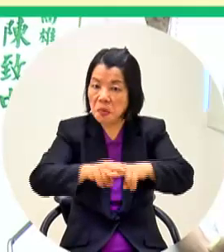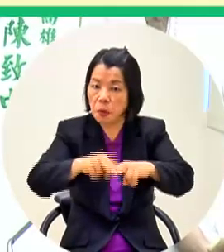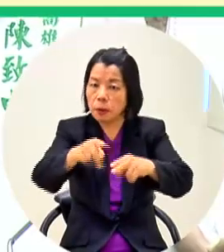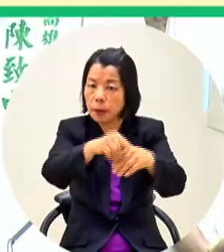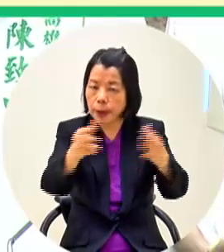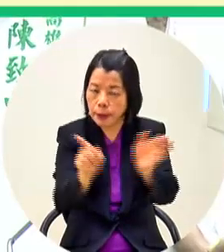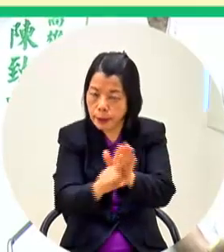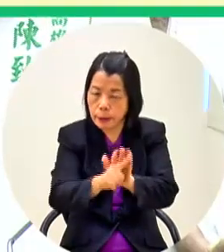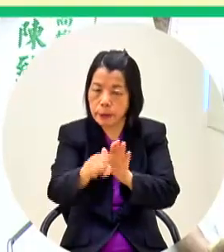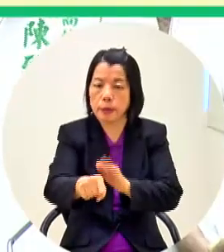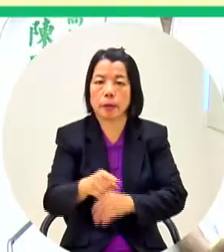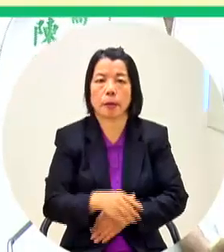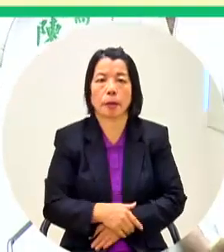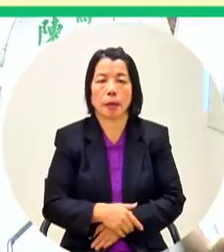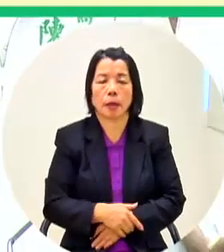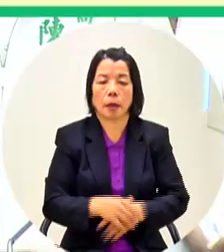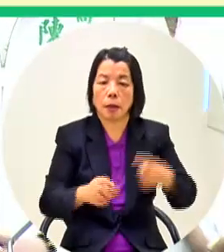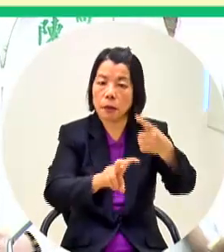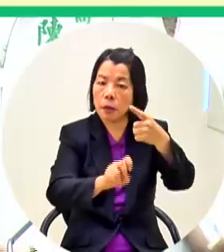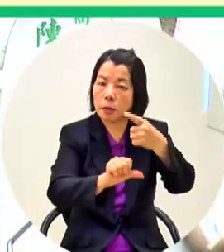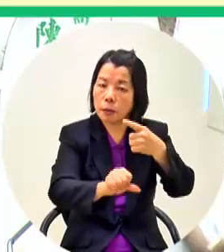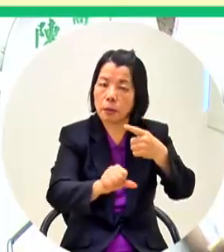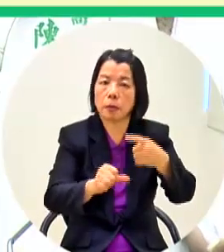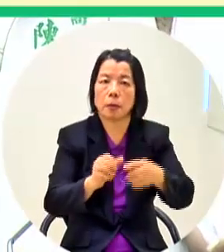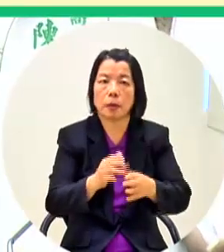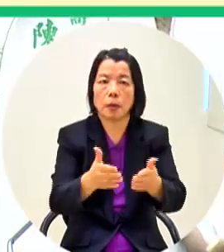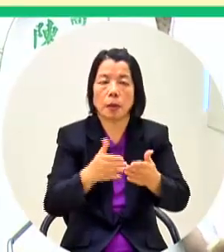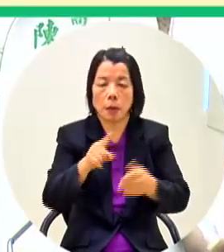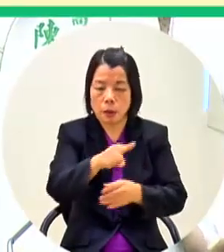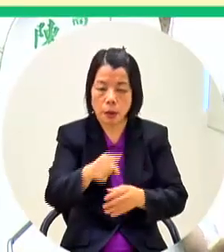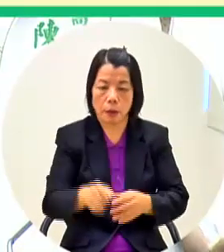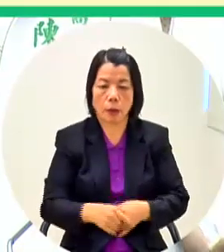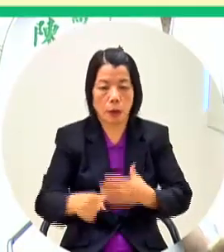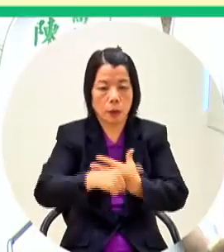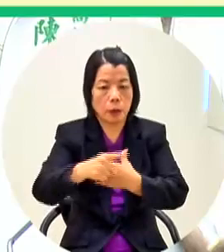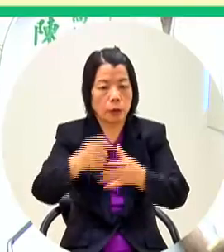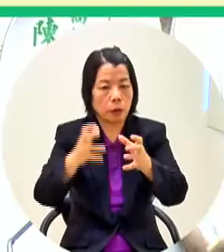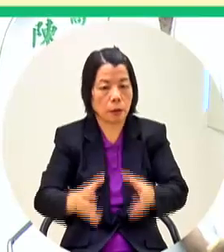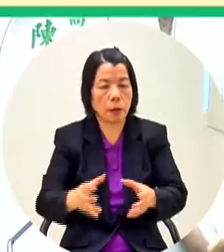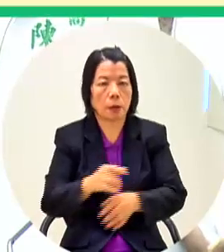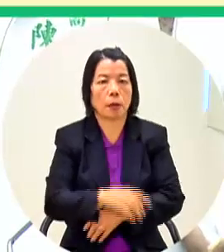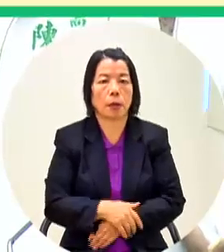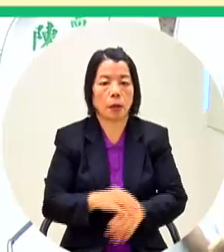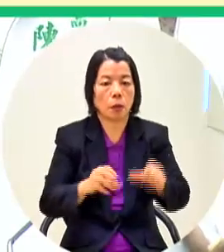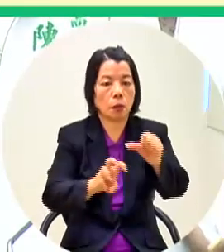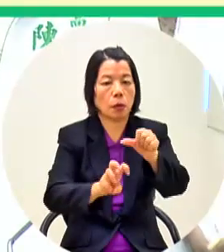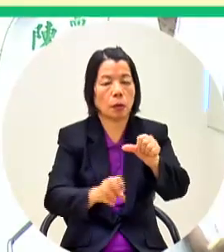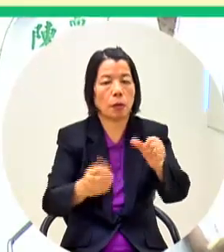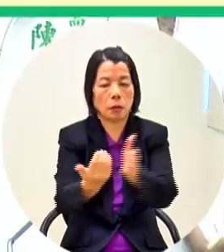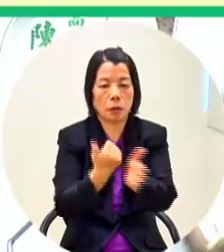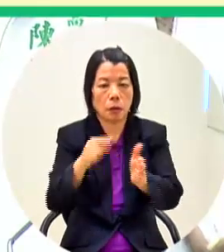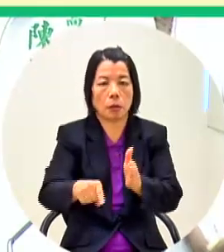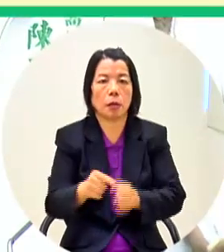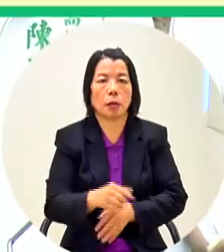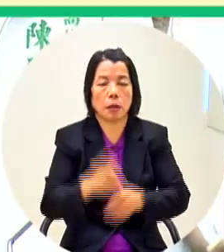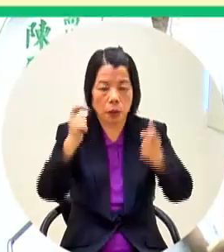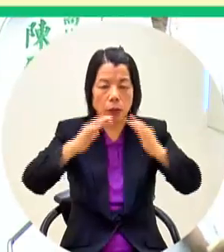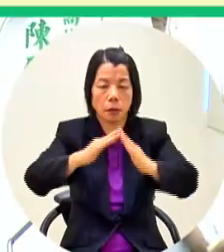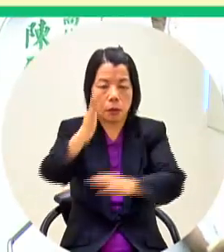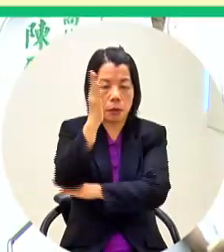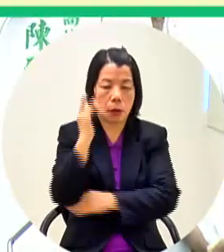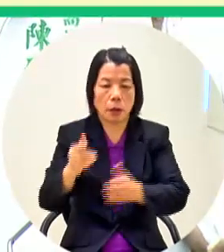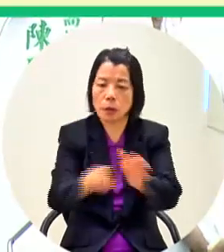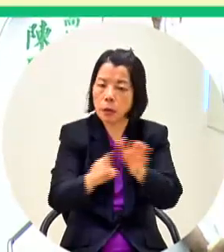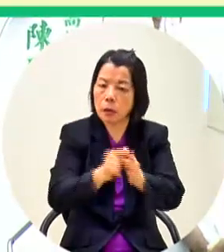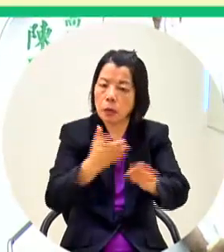这些东西1月25号高雄中心一级开设，5月30日以前你兵推内容高雄市政府都没有演练